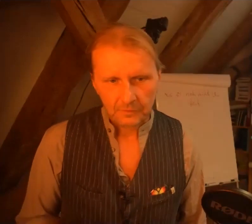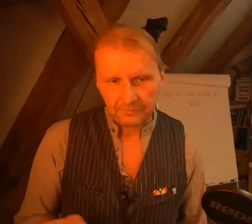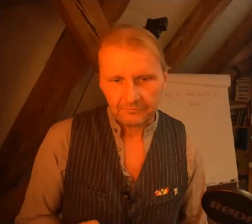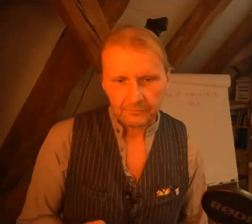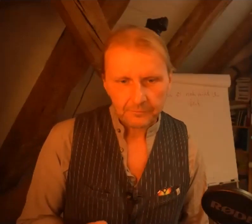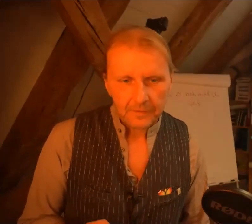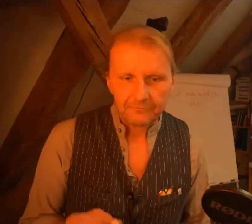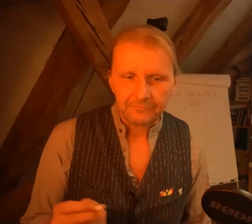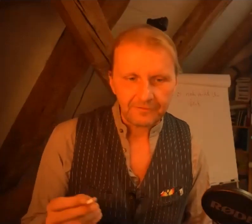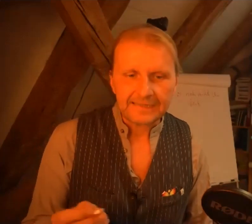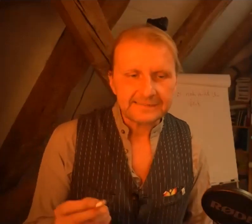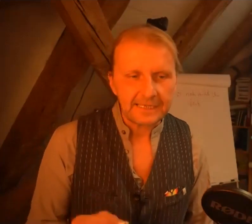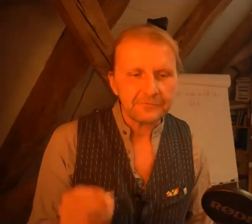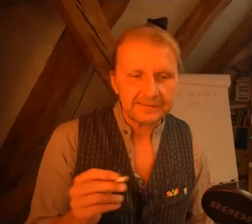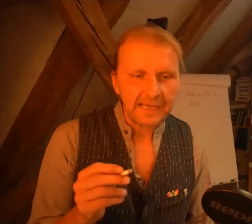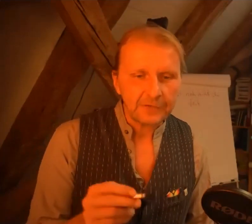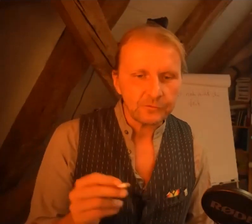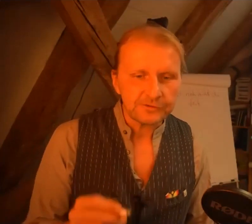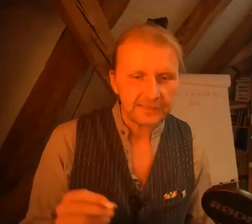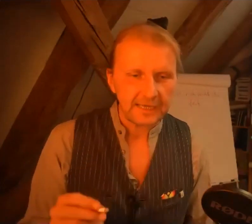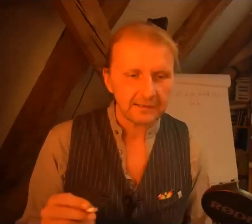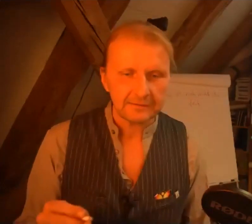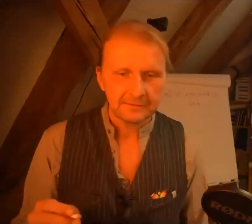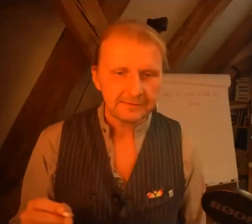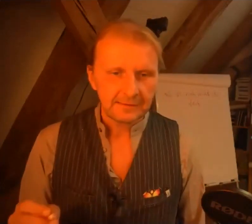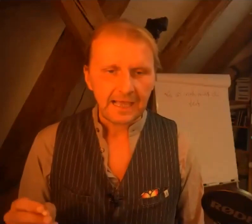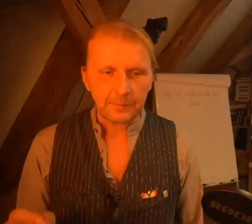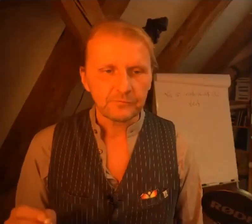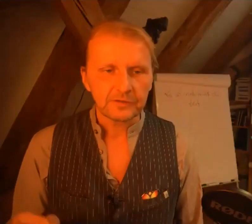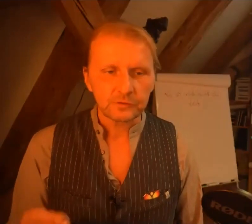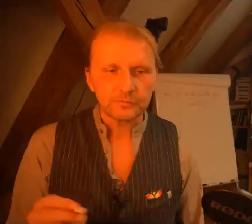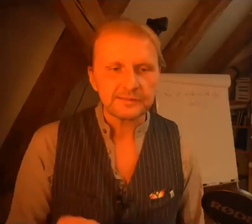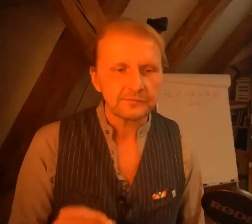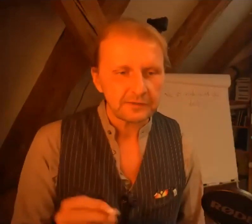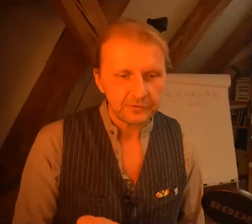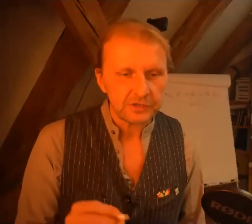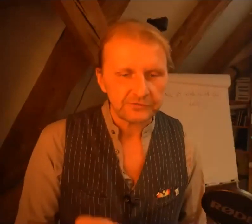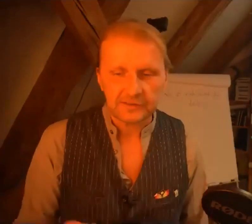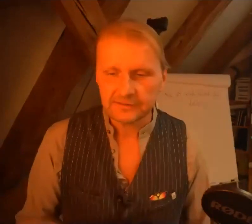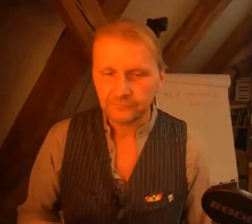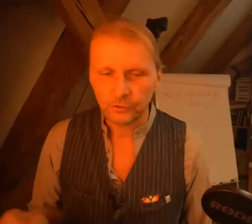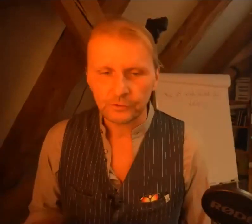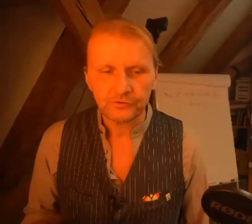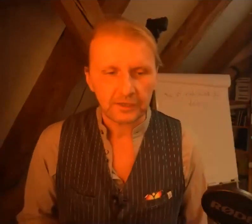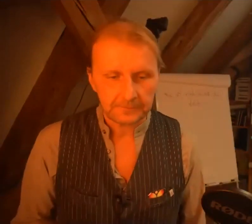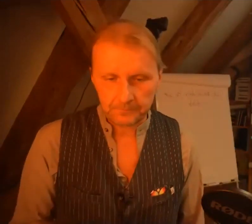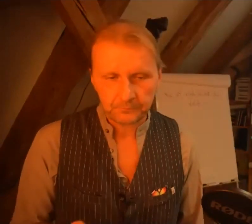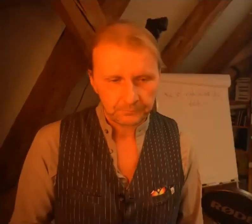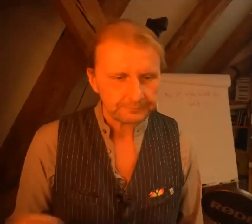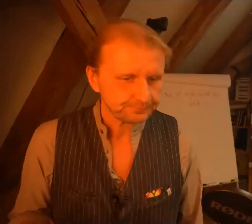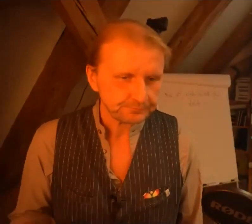Wie überraschend. Weiß er, welchen Einfluss er haben wird, um diese Weltwirtschaftskrise für